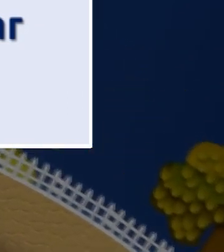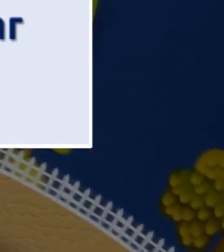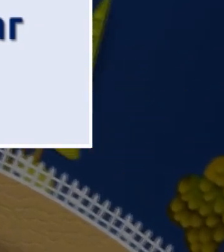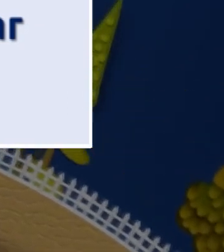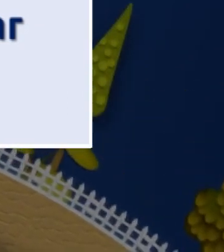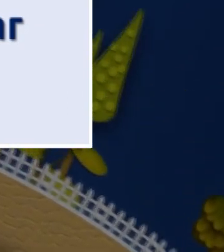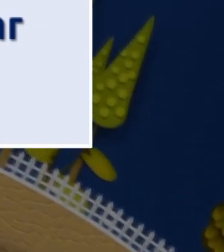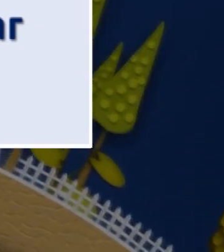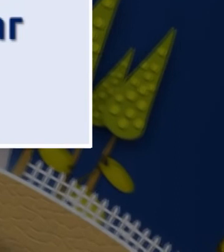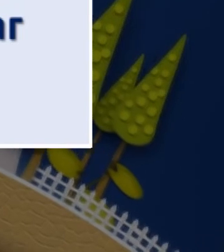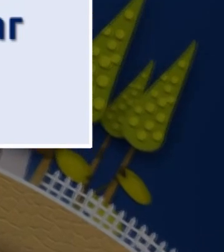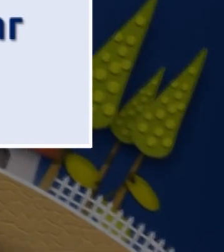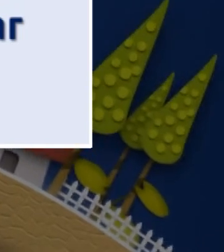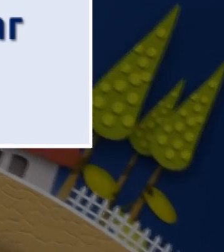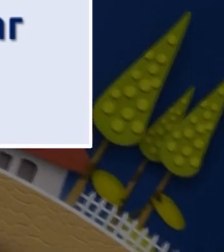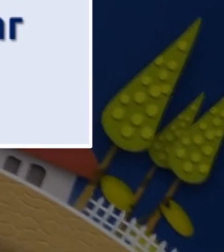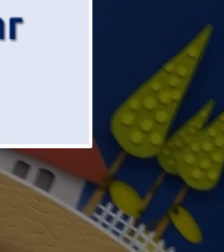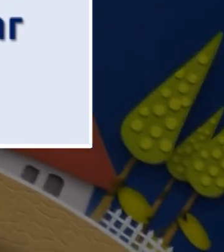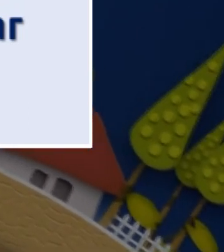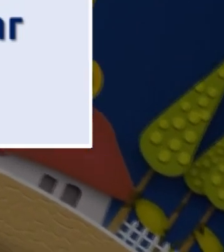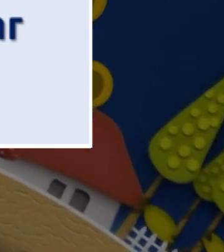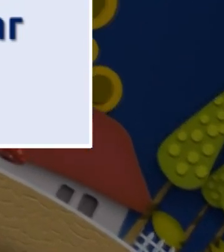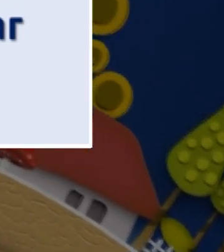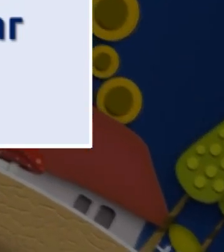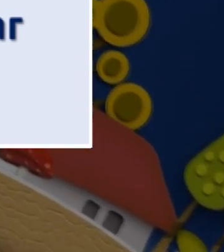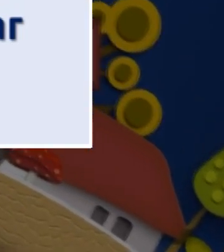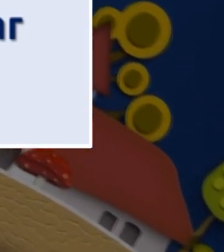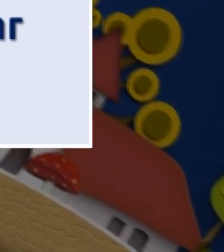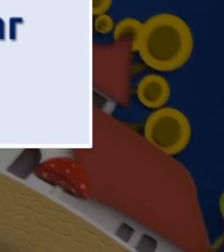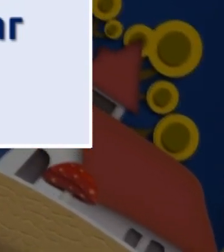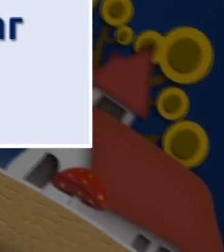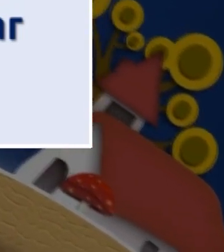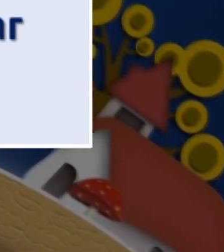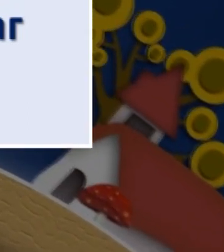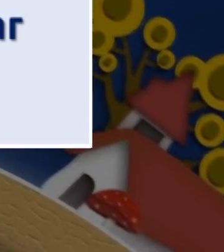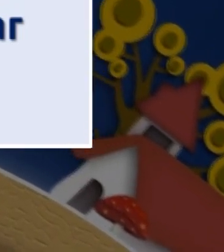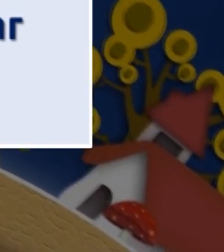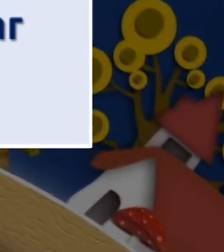тэдгээр нь хоорондоо юугаараа адил өөр байгааг харьцуулаарай.